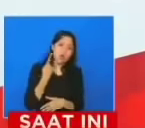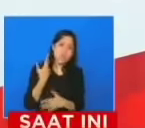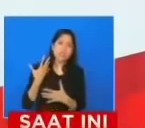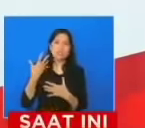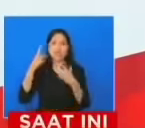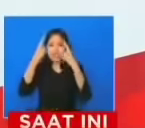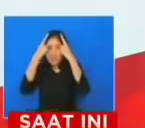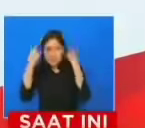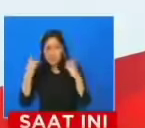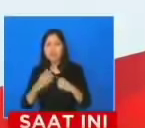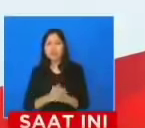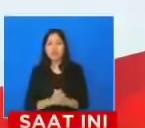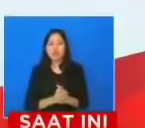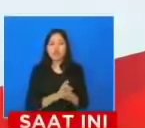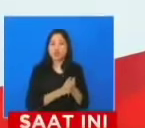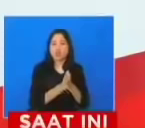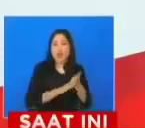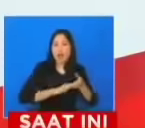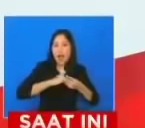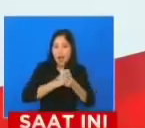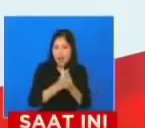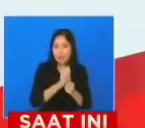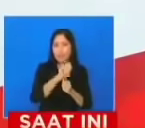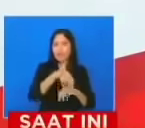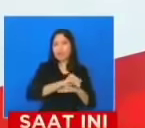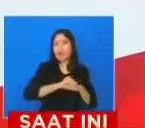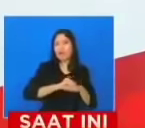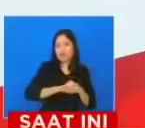pakai sabun dan air yang mengalir.